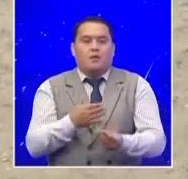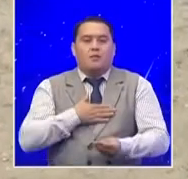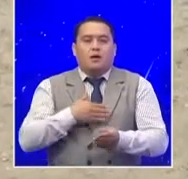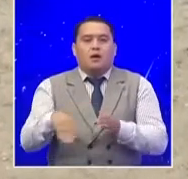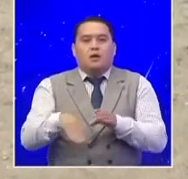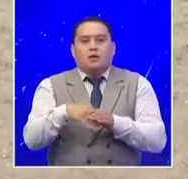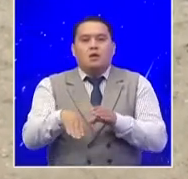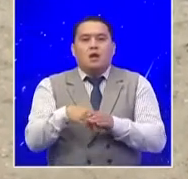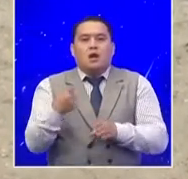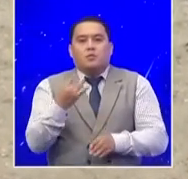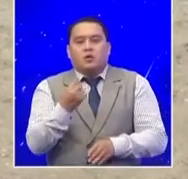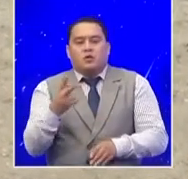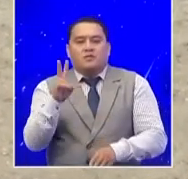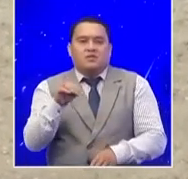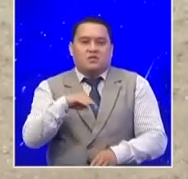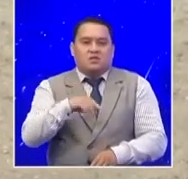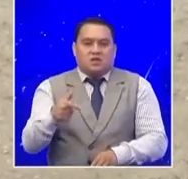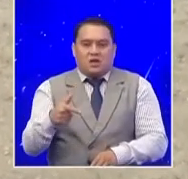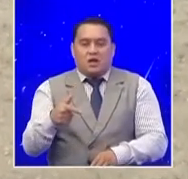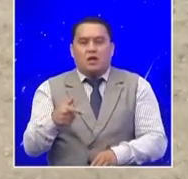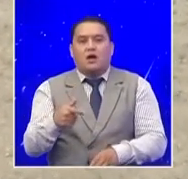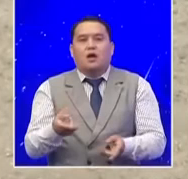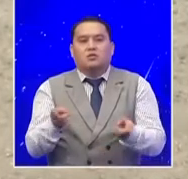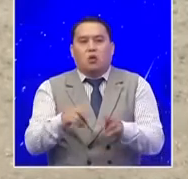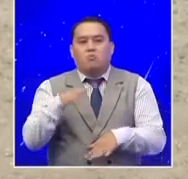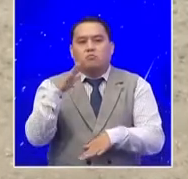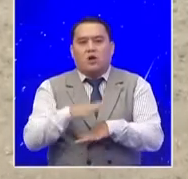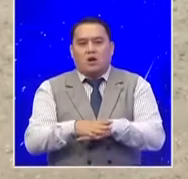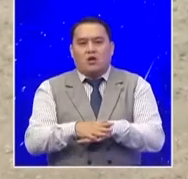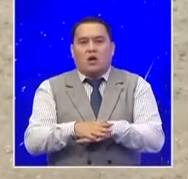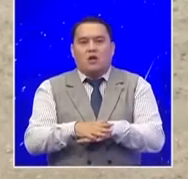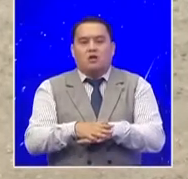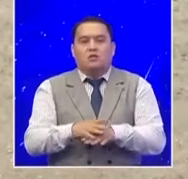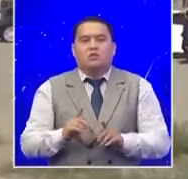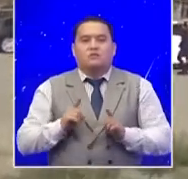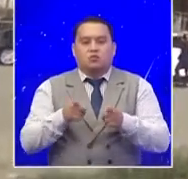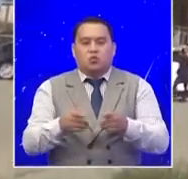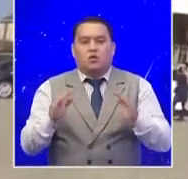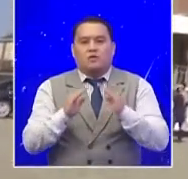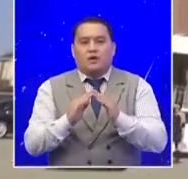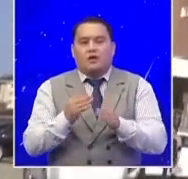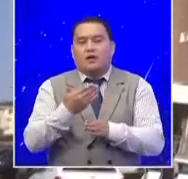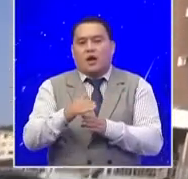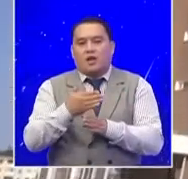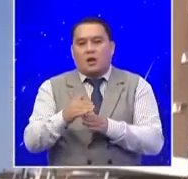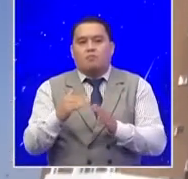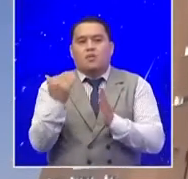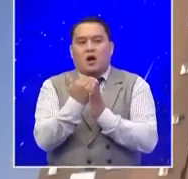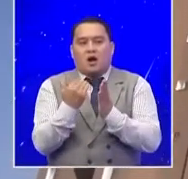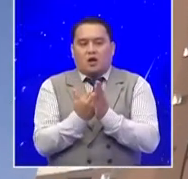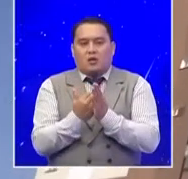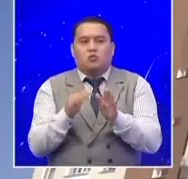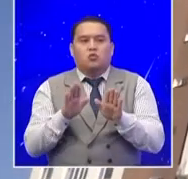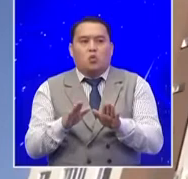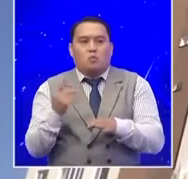сбережения были 1 миллион 200 тысяч тенге. Остальное мне дал банк. И вот я уже заселилась. Кредитованию по этой программе подлежит